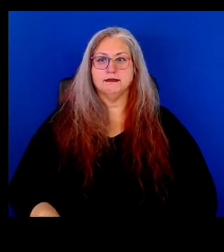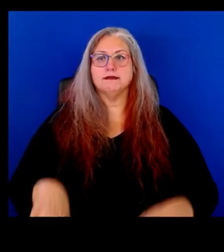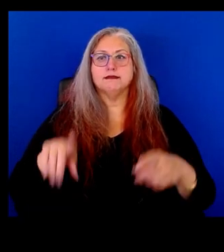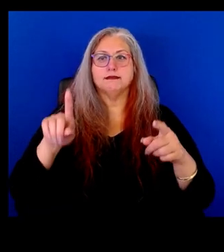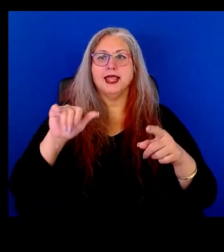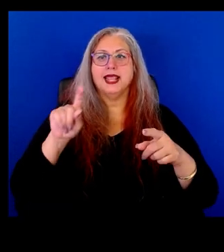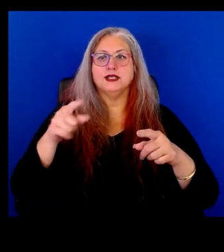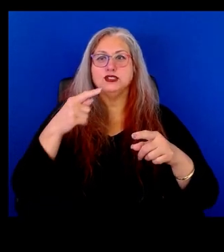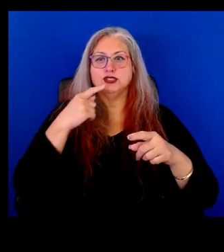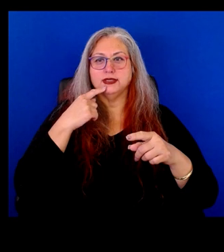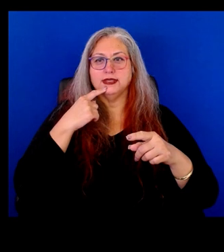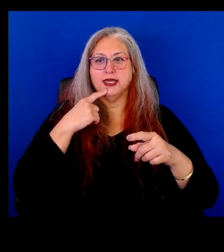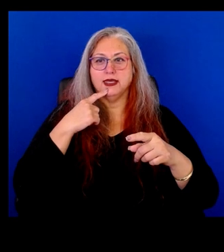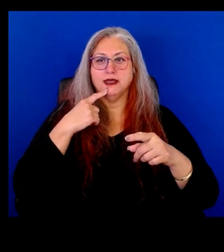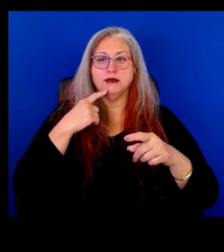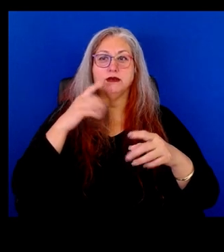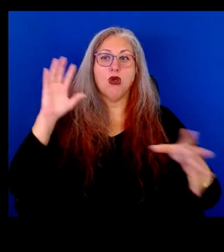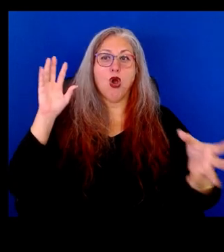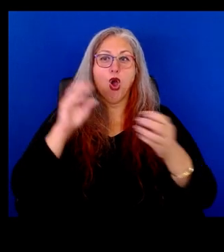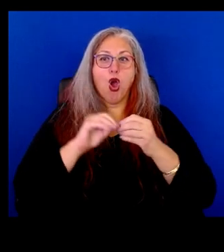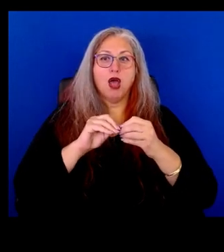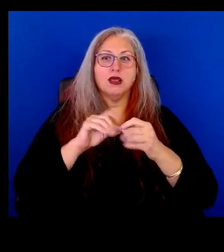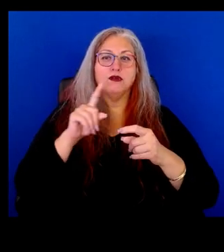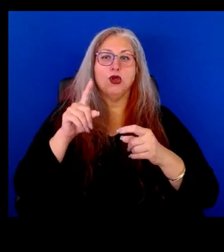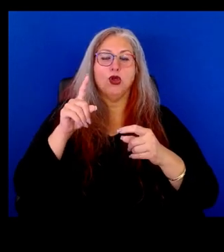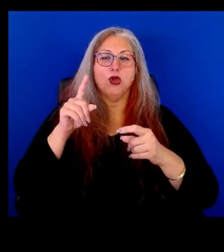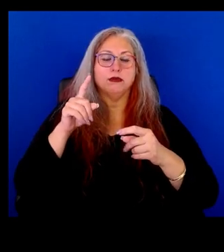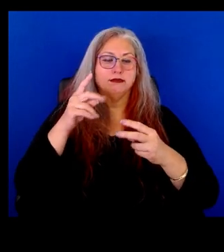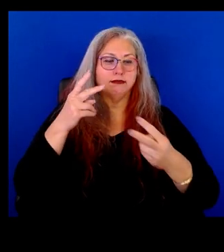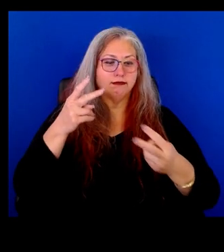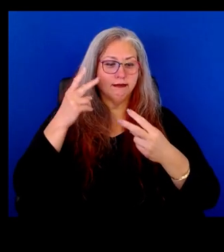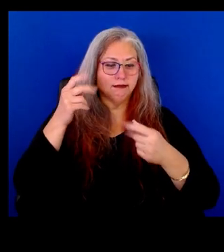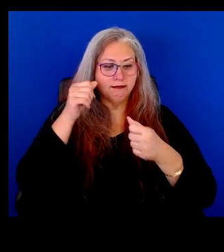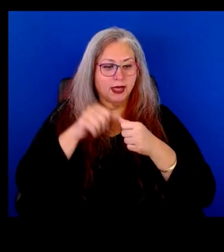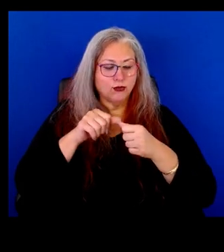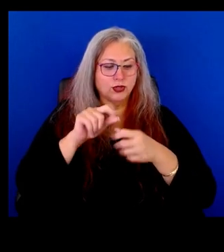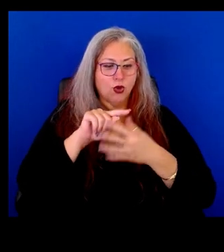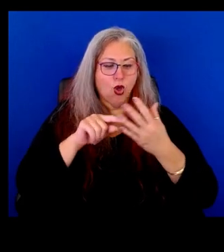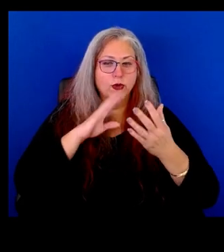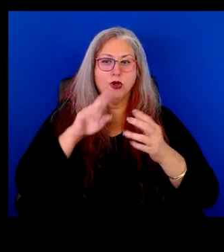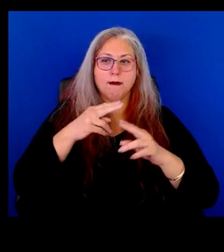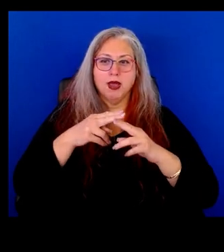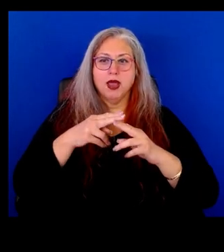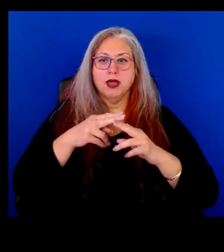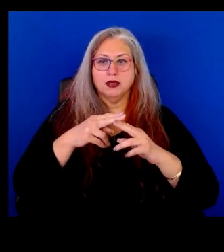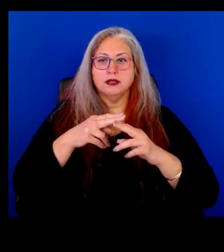ليلى is saying that all of these memories that we're talking about, all of these, it's